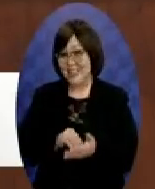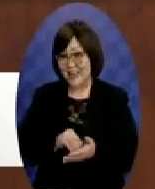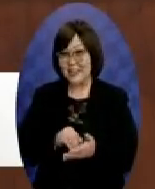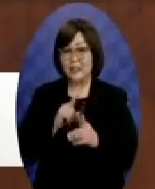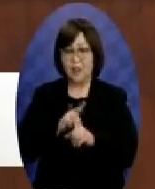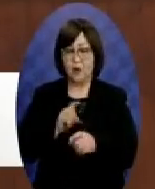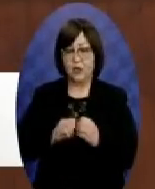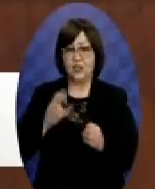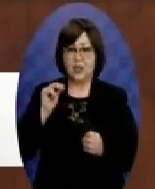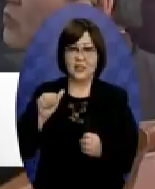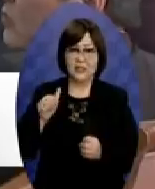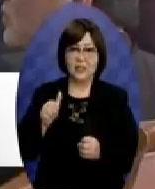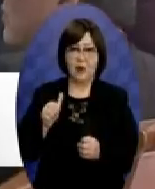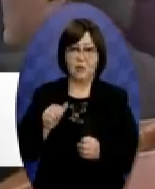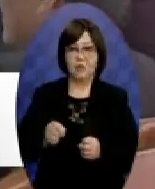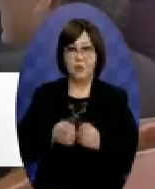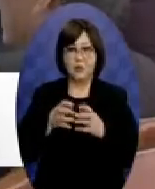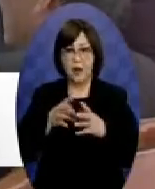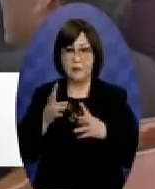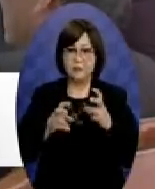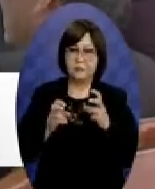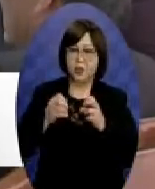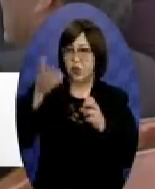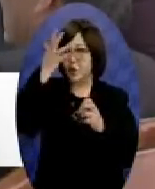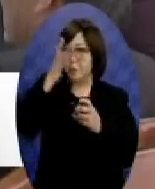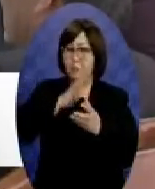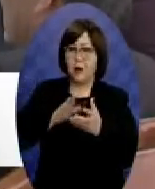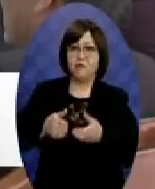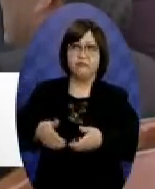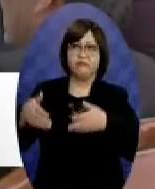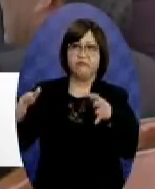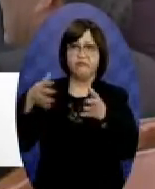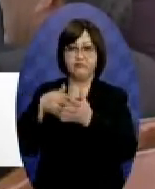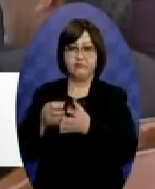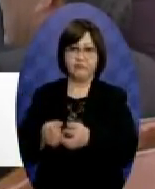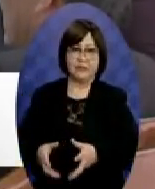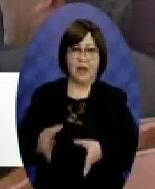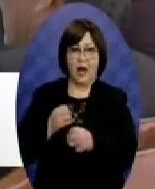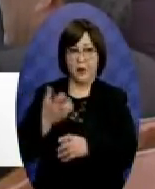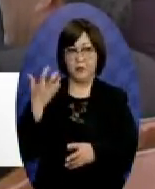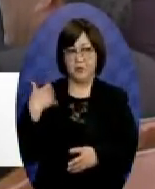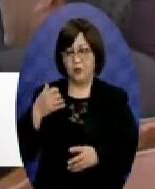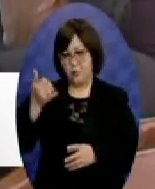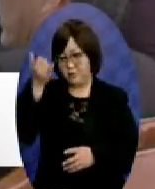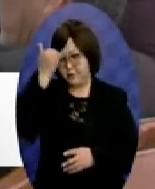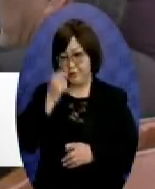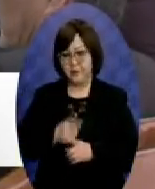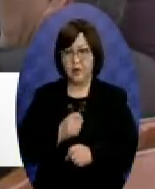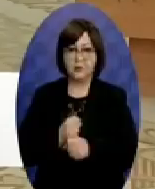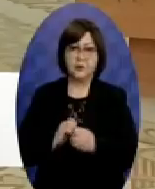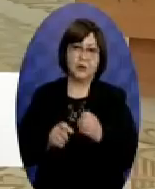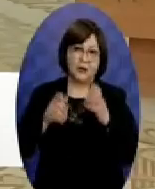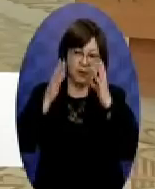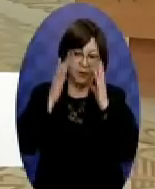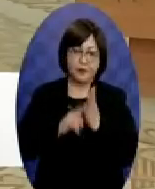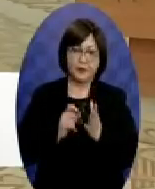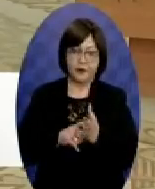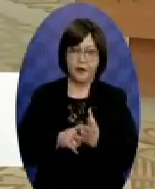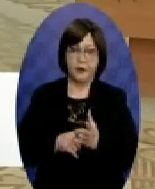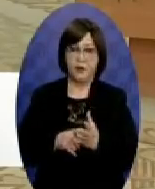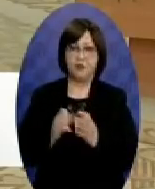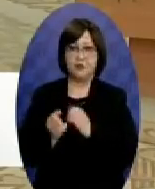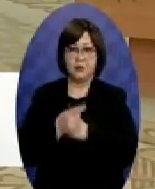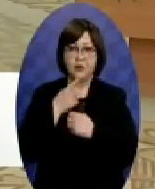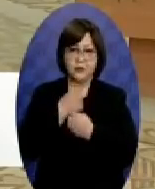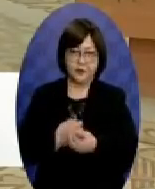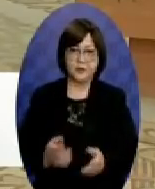хангасан чанартай бүтээгдэхүүнийг төрийн байгууллагуудаа нийлүүлэх хариуцлагыг ухамсарлаж ажиллахад анхаарах ёстой гэж энэ үеэр хуралд оролцогчид